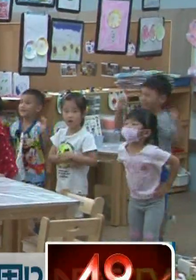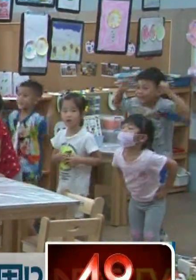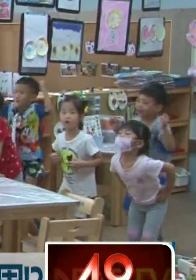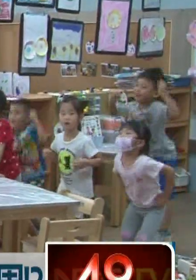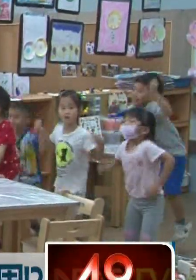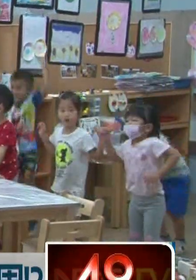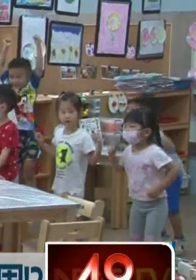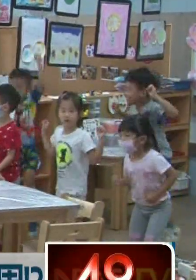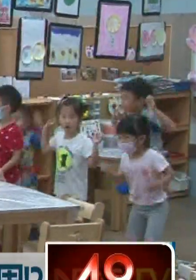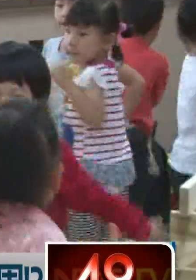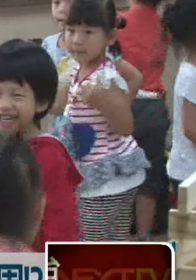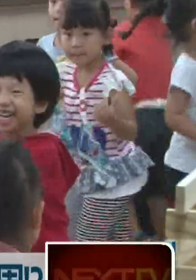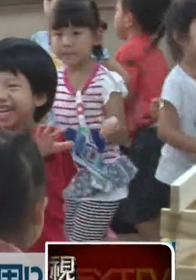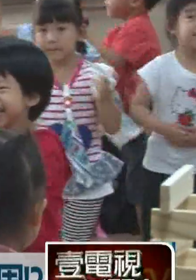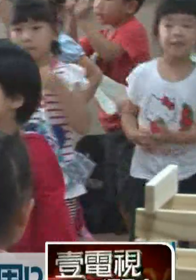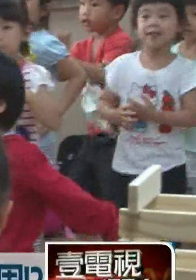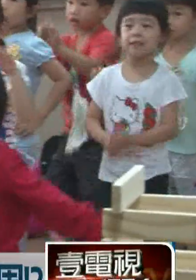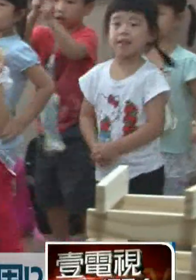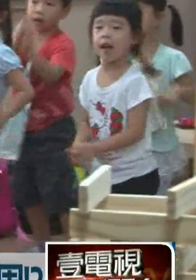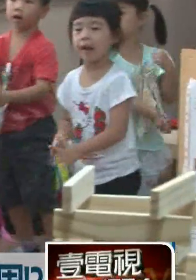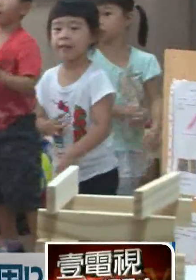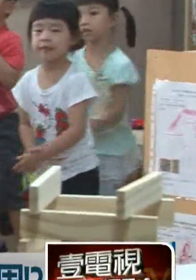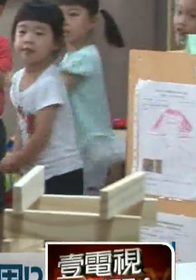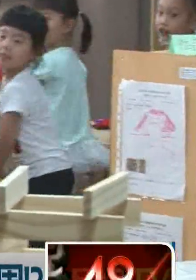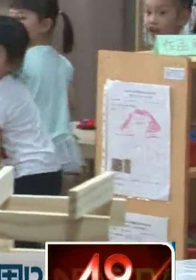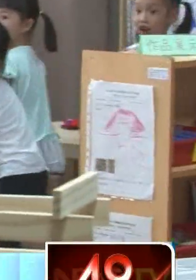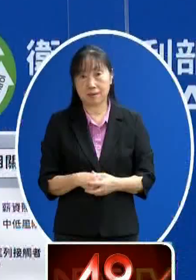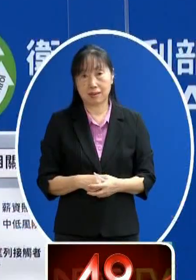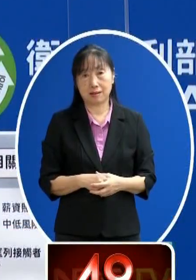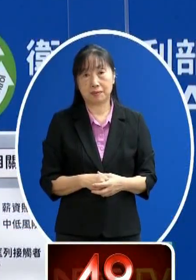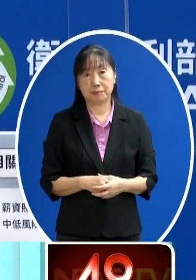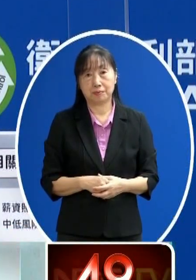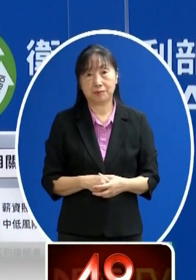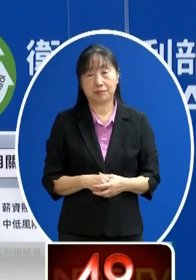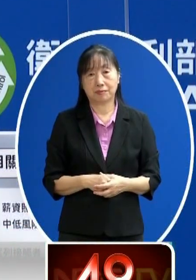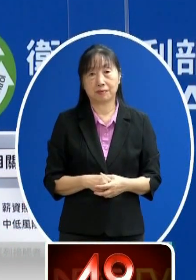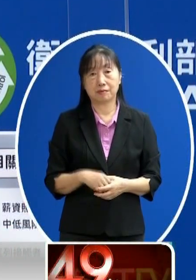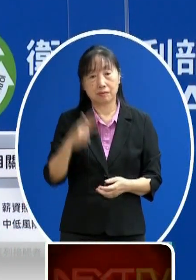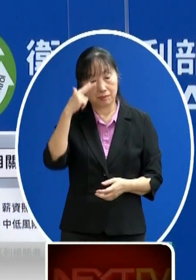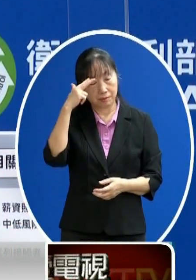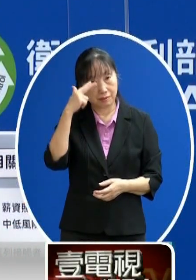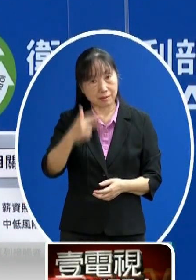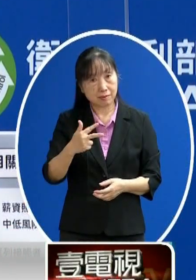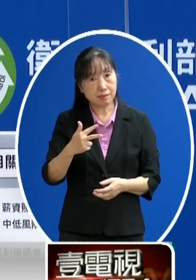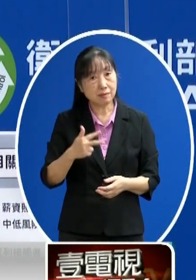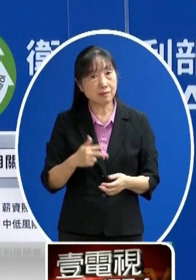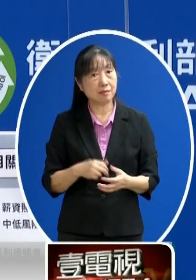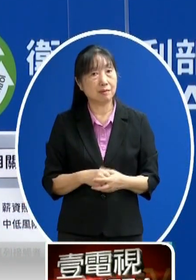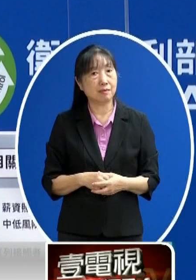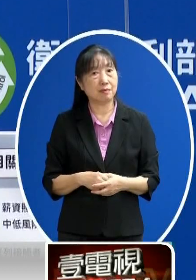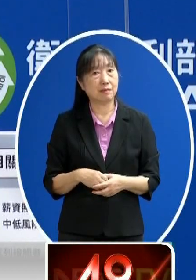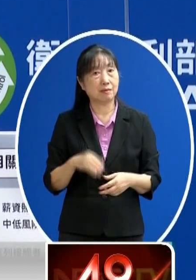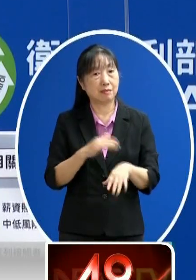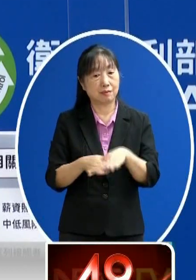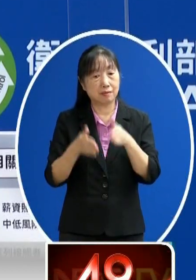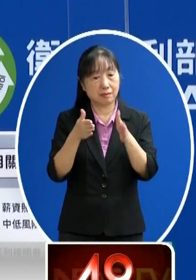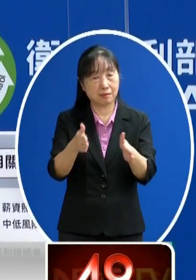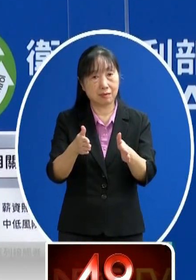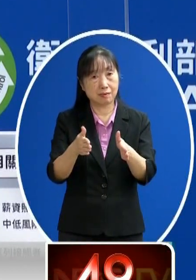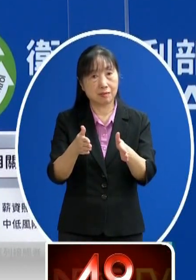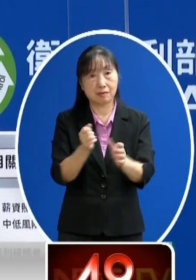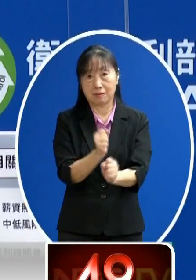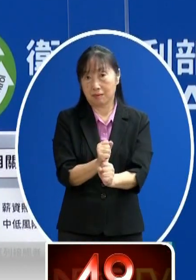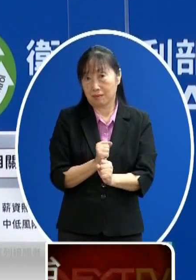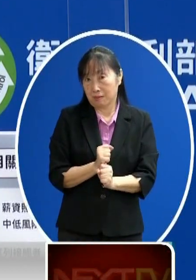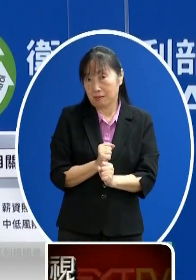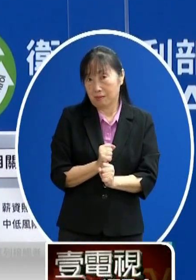各级学校恐怕也将持续停课。 事实上，我想大概下个礼拜哈，对于这个我们的警戒的一个级